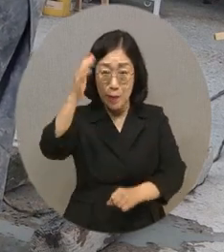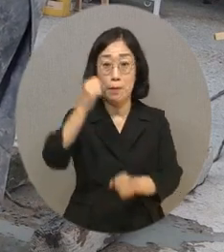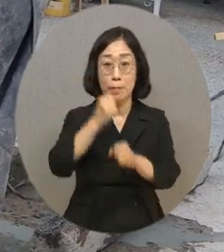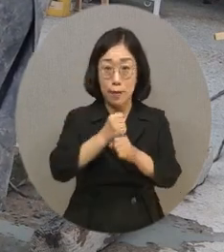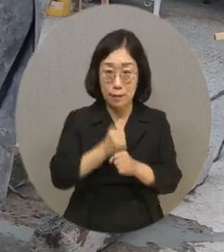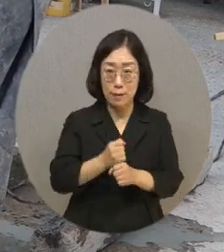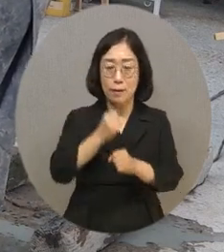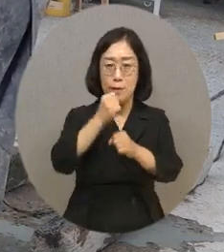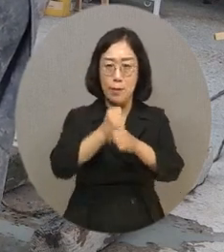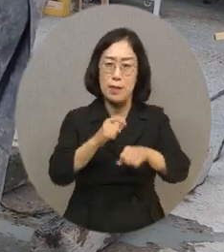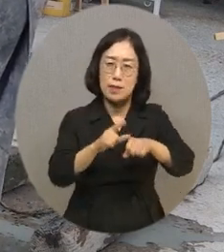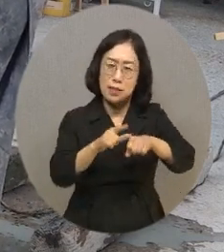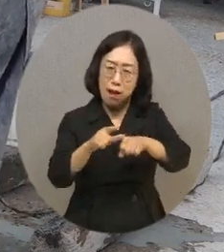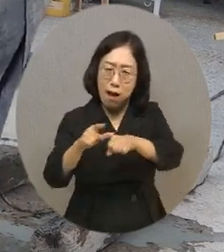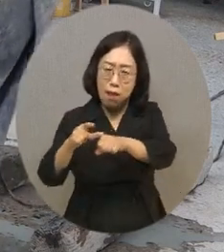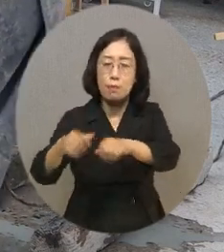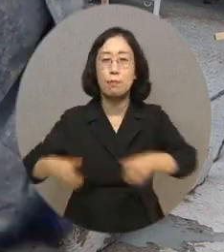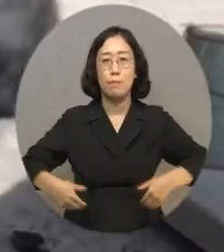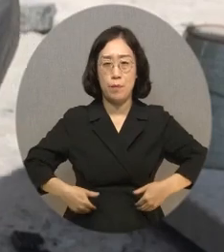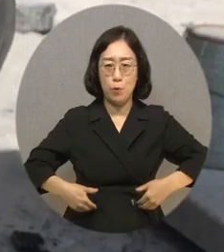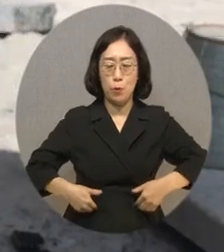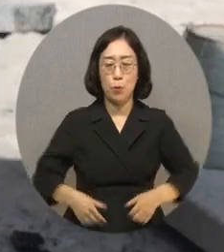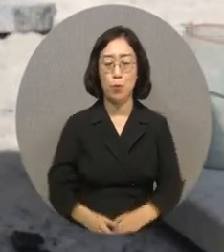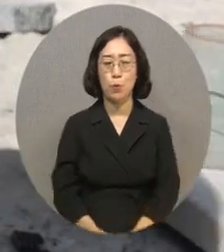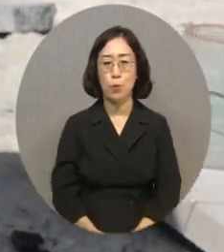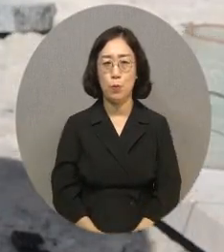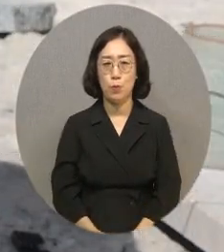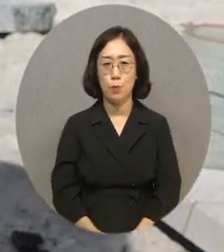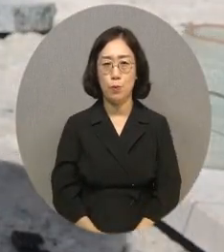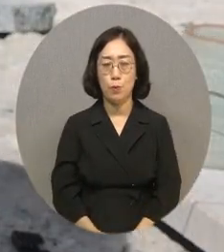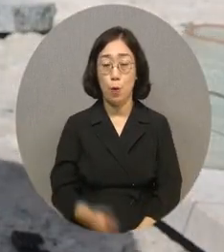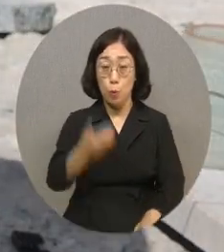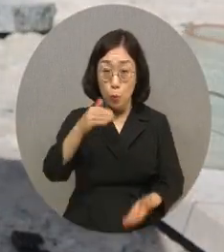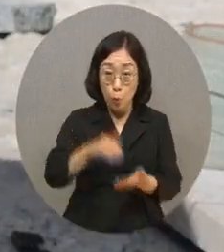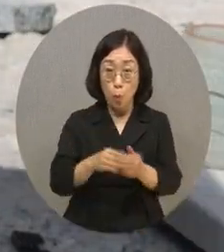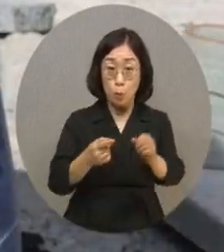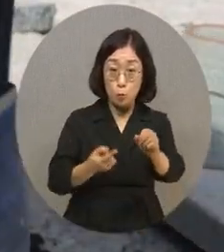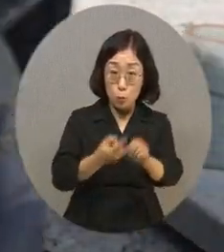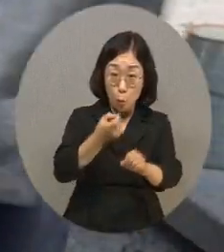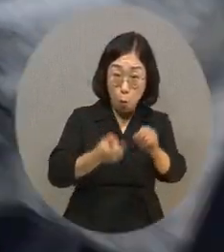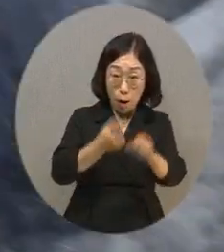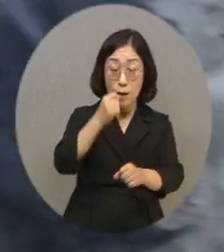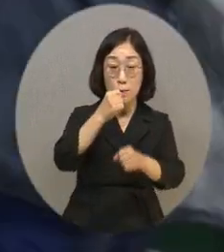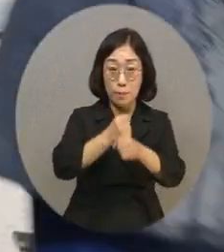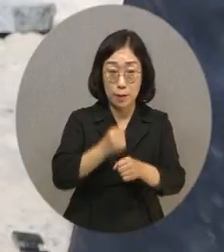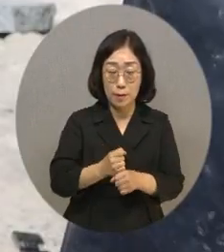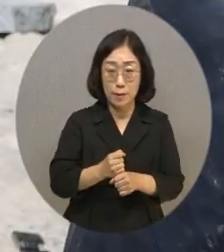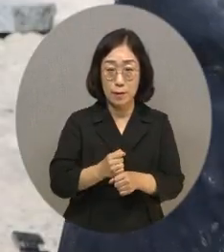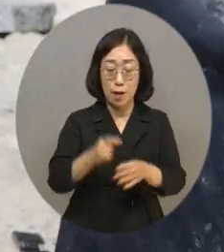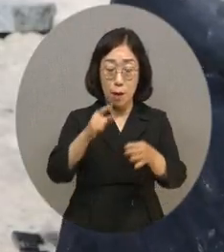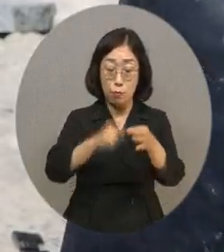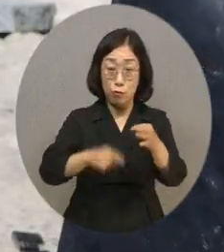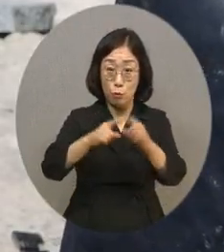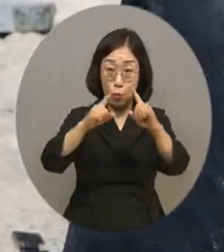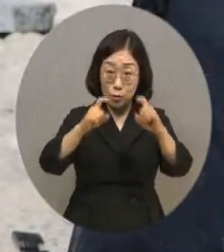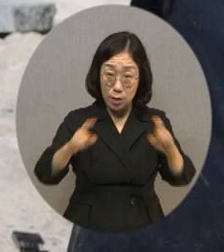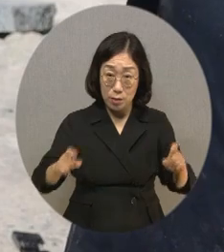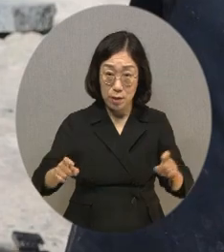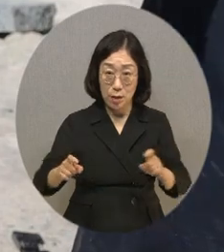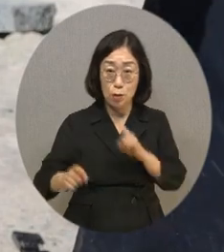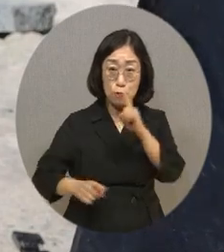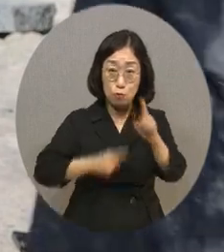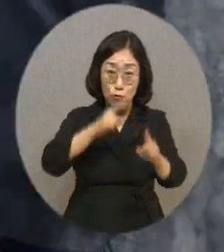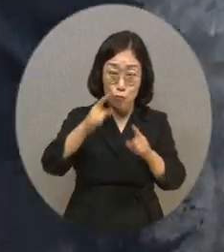과정이 필요합니다 대부분의 돌 조각 작품은 사찰에서 의뢰하는